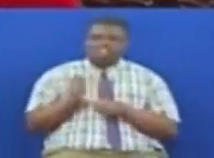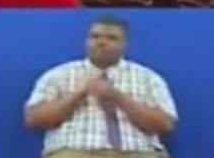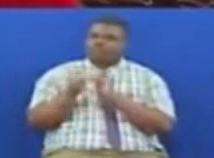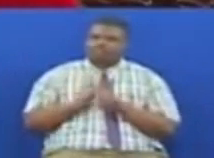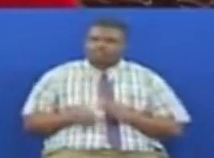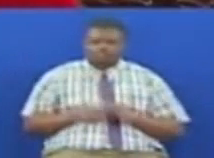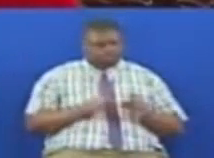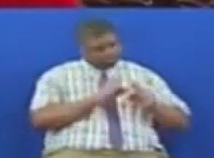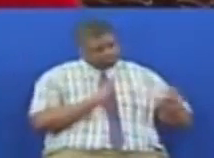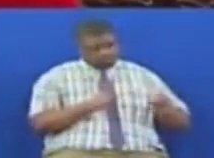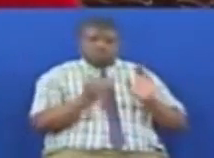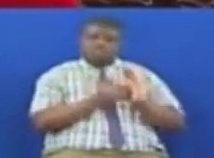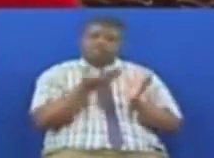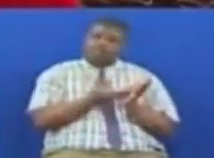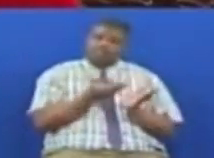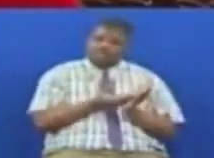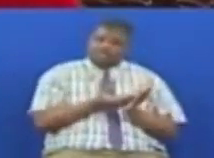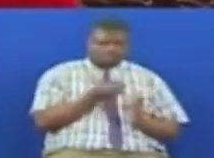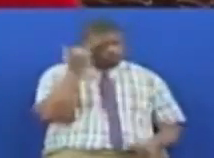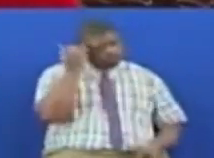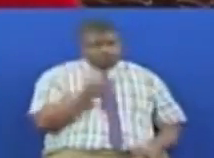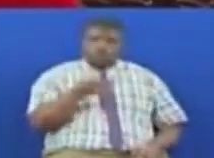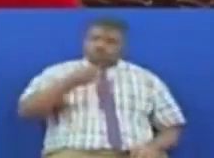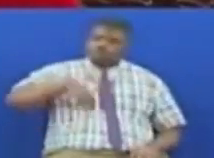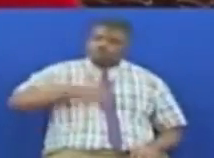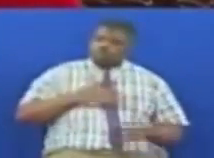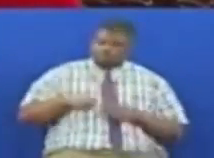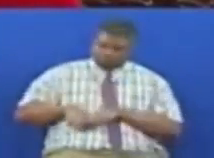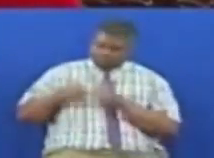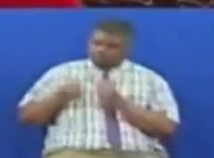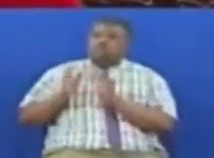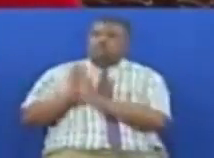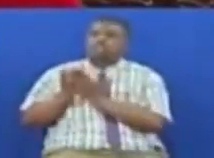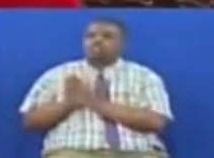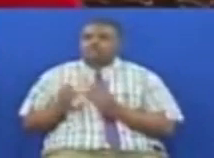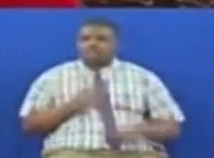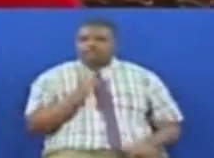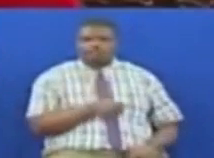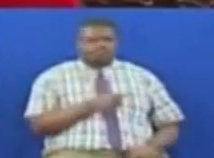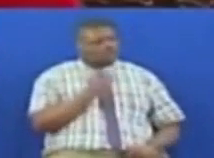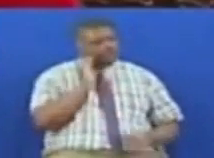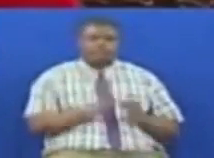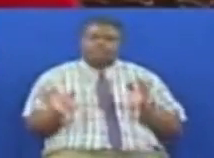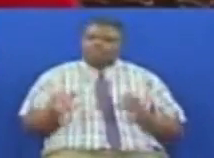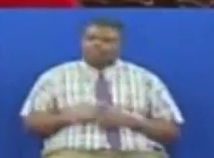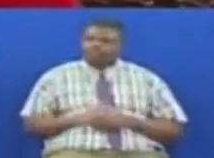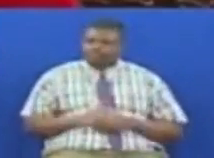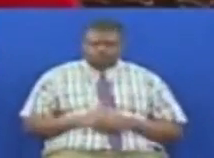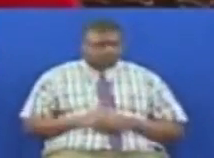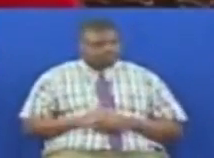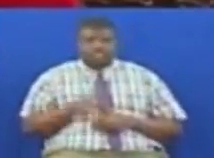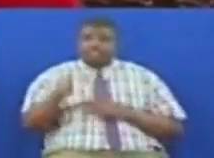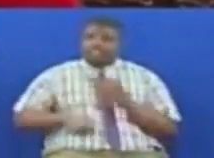sheria vinavyopendekezwa kwa kuwa kwa maoni yetu vinakiuka katiba na hivyo vitakuwa batili. Mheshimiwa Naibu Spika, kila